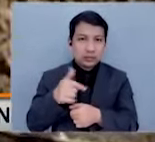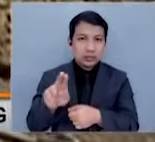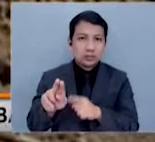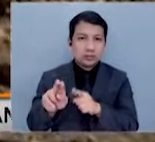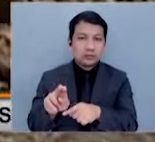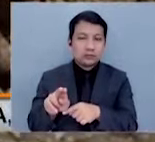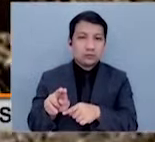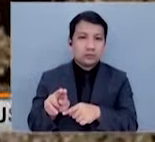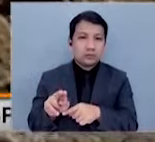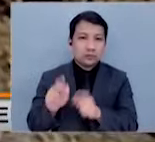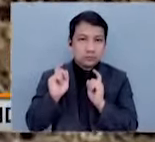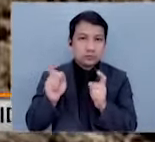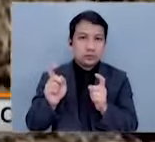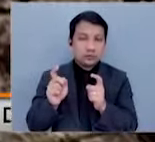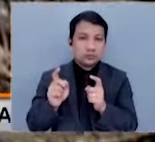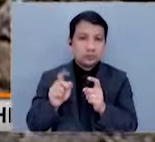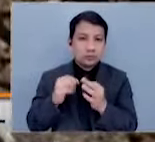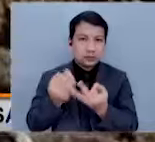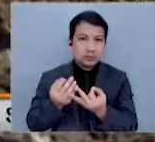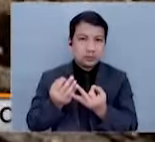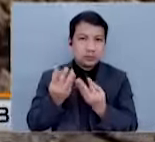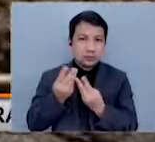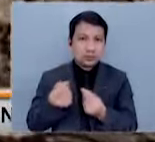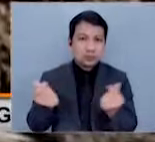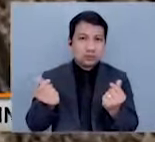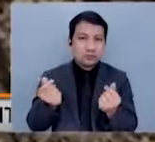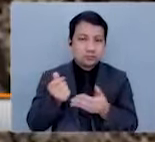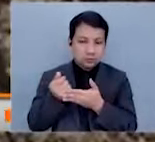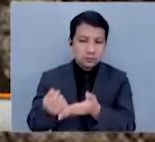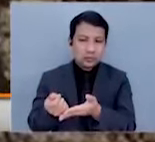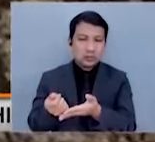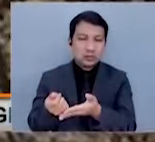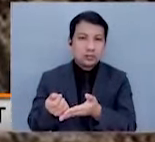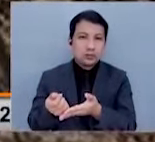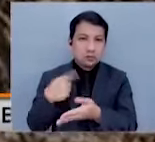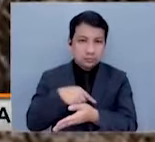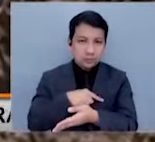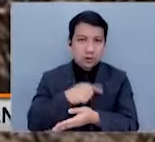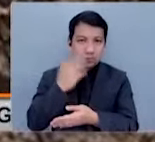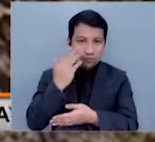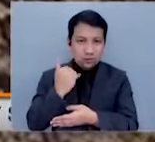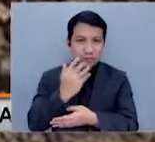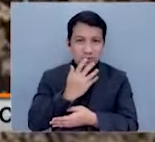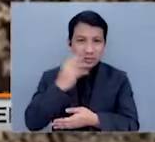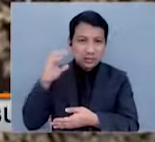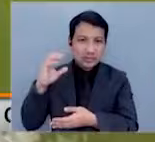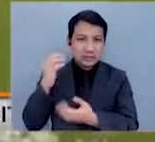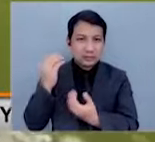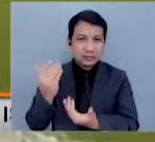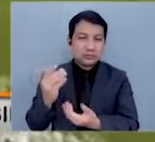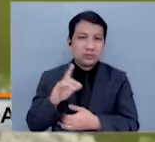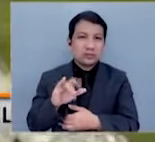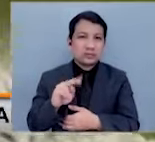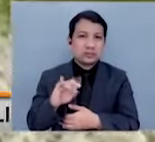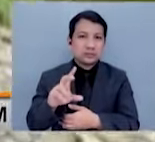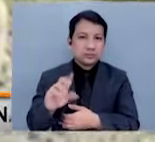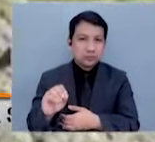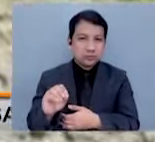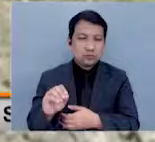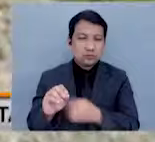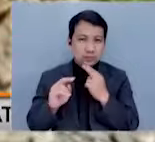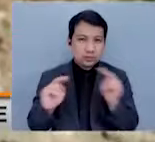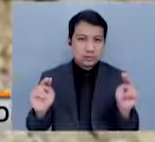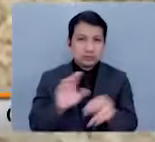quick response funds para gamitin sa pagtugon sa krisis dulot ng matinding epekto ng El Nino. Nagbabalita mula